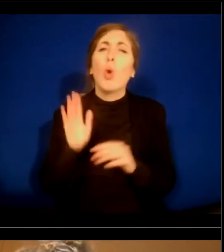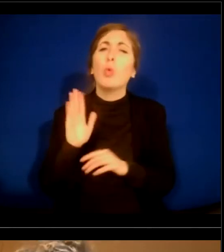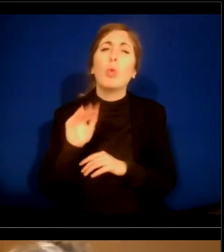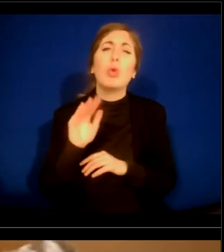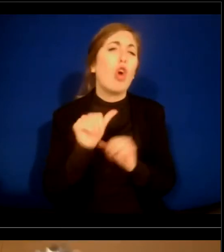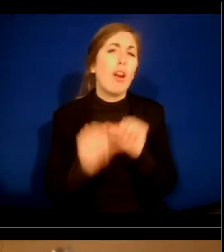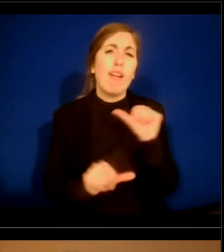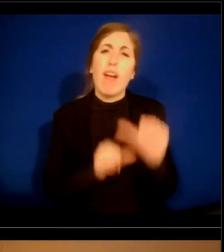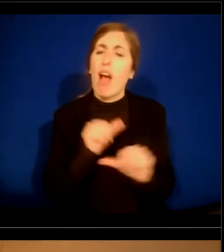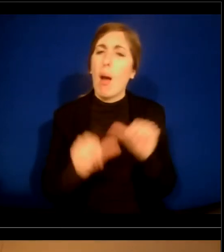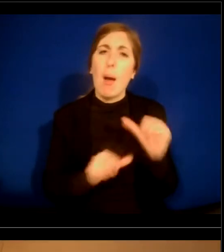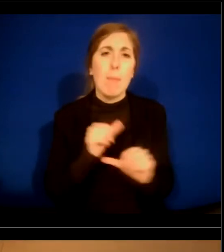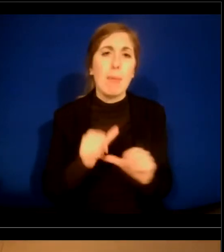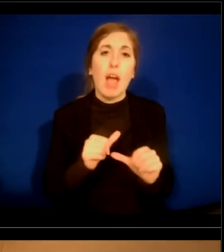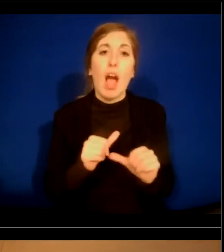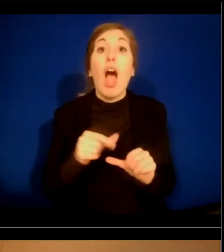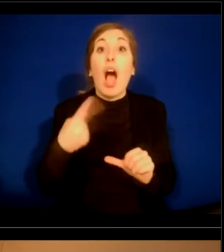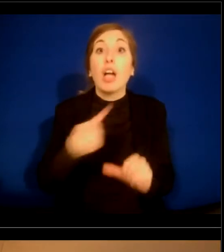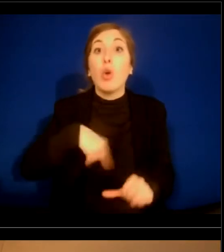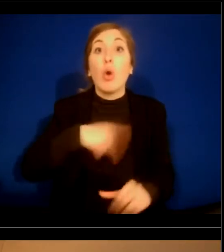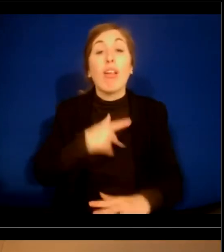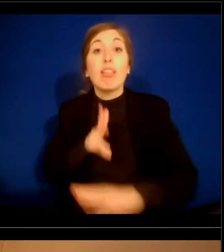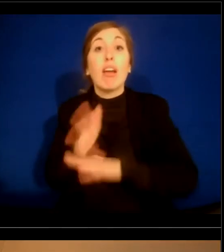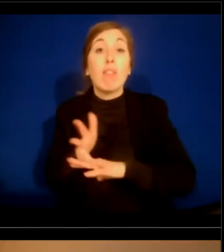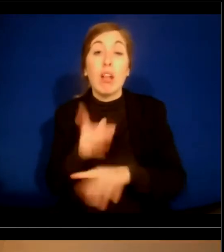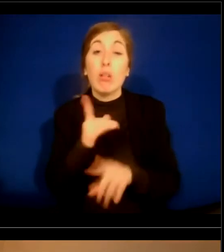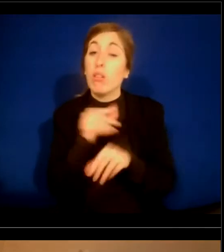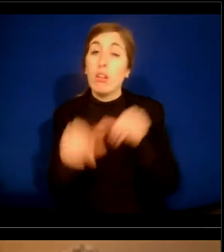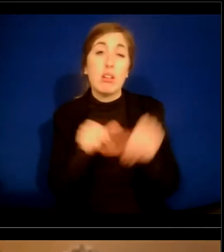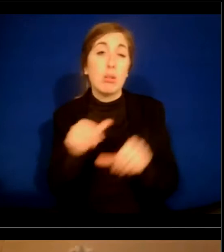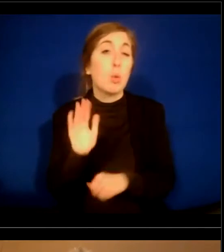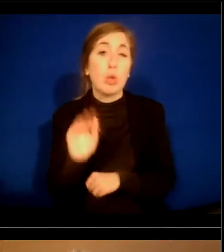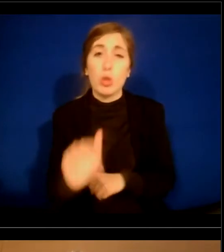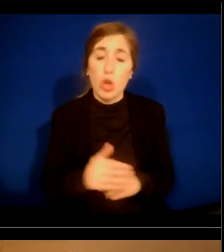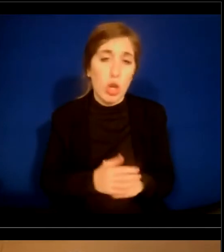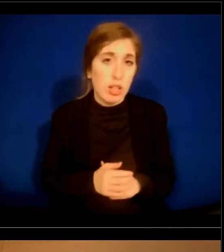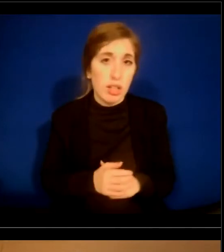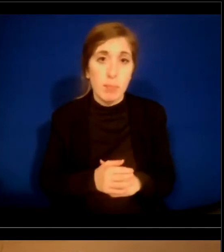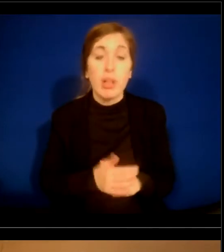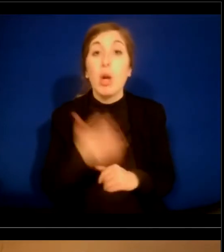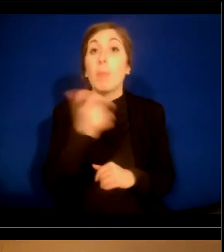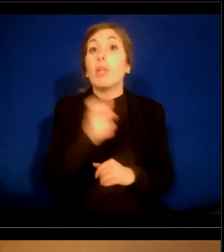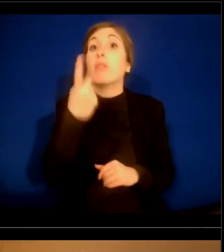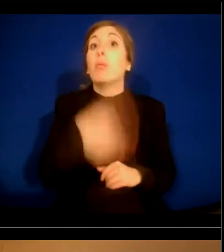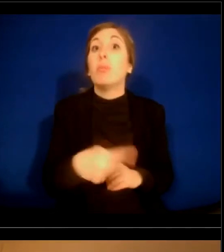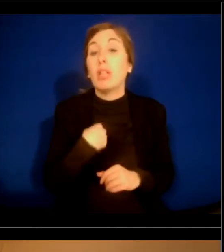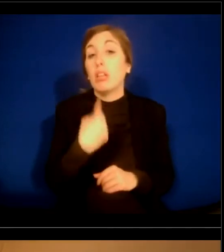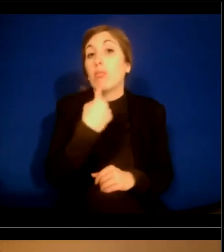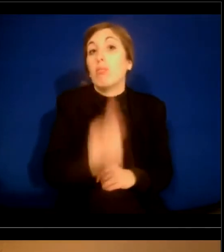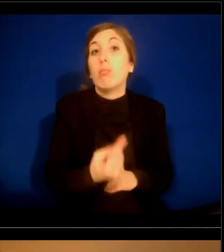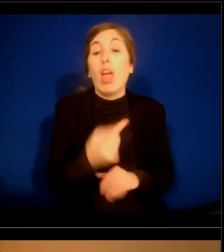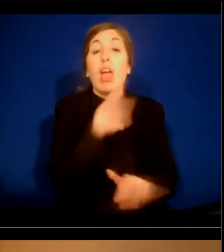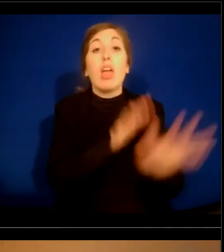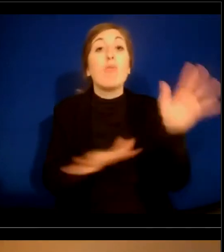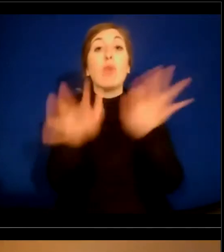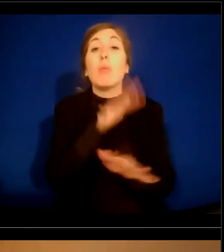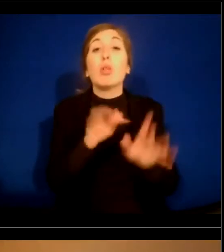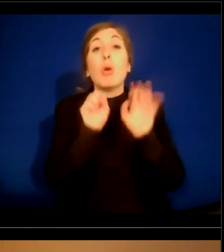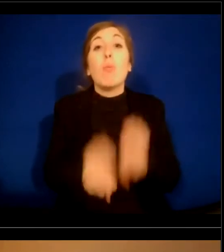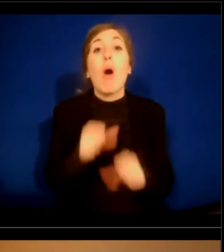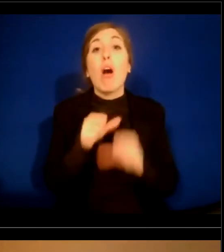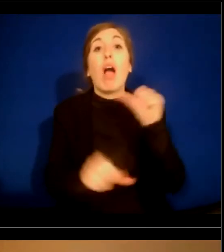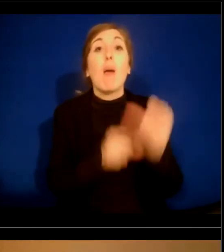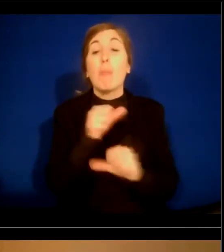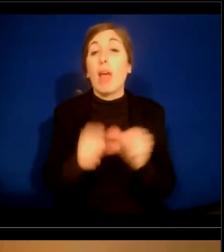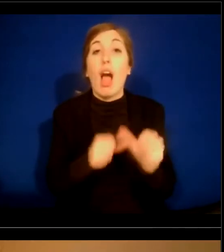anche la nostra risposta deve cambiare di giorno in giorno. Per questo, ecco, vi dico, le informazioni che vi ho detto sinora possono cambiare da qui, sicuramente